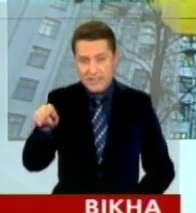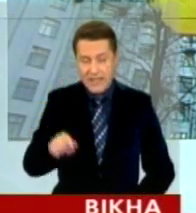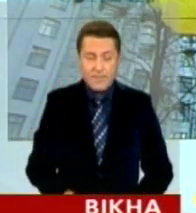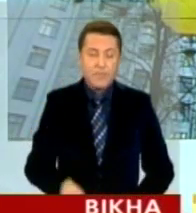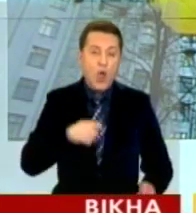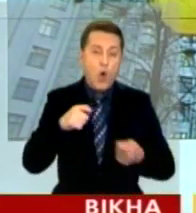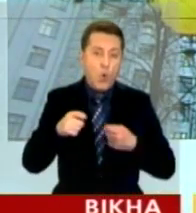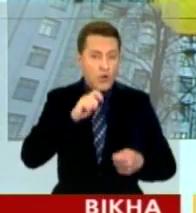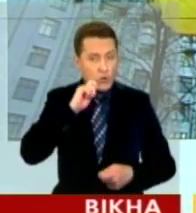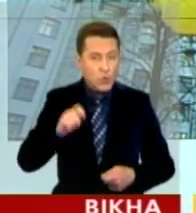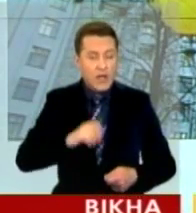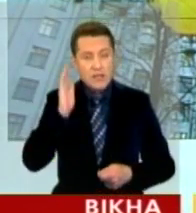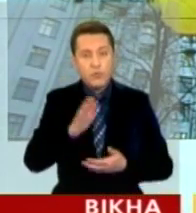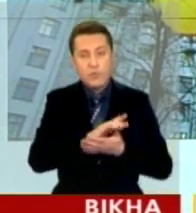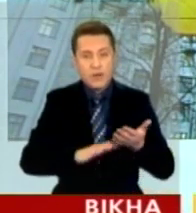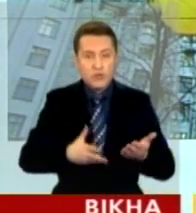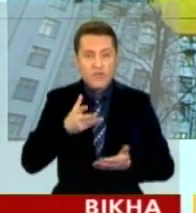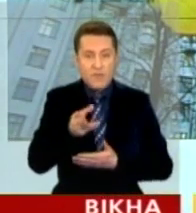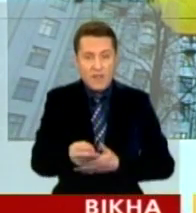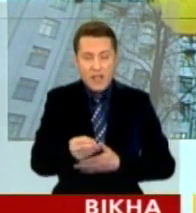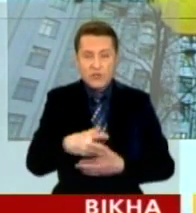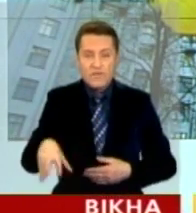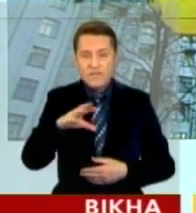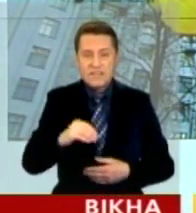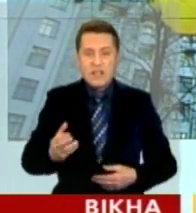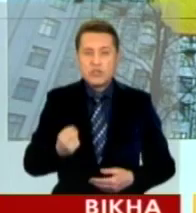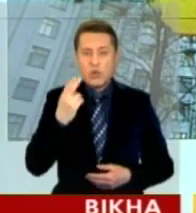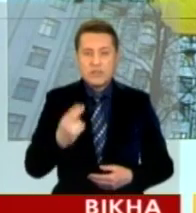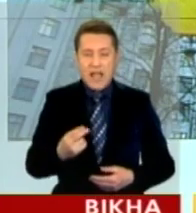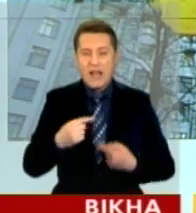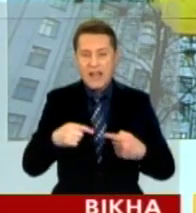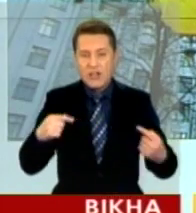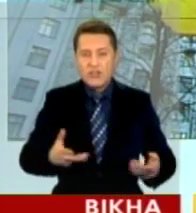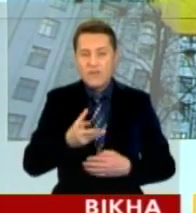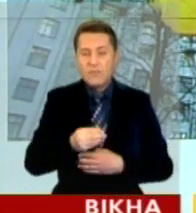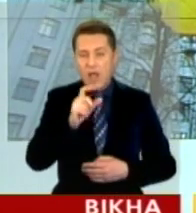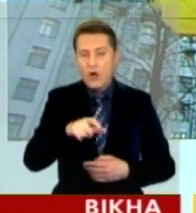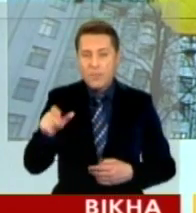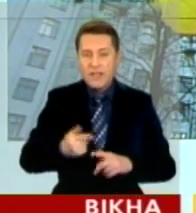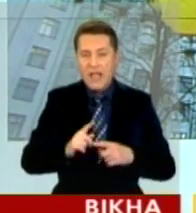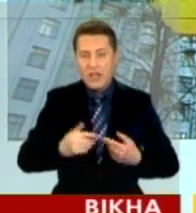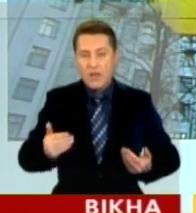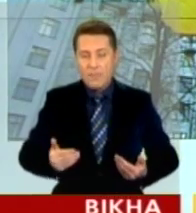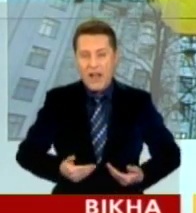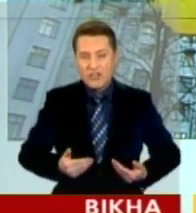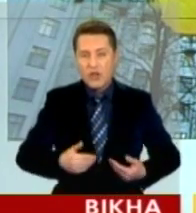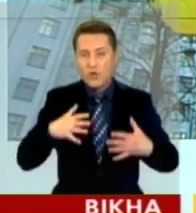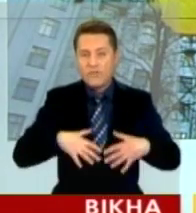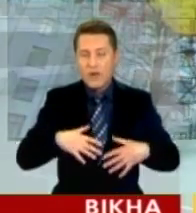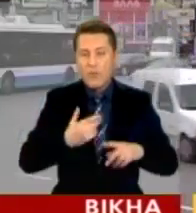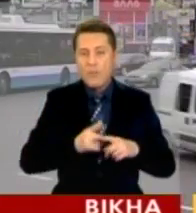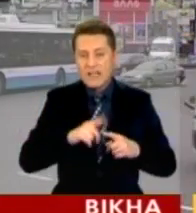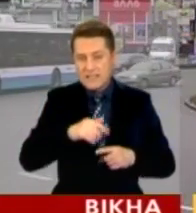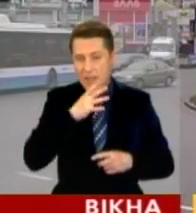Уряд України буде продовжувати виплачувати усі соціальні і інші виплати громадянам, які мешкають у Криму. Про це під час брифінгу